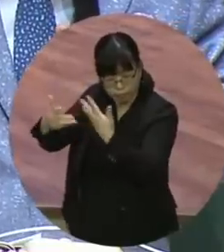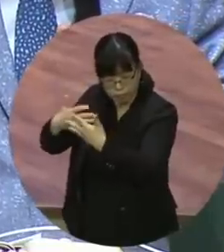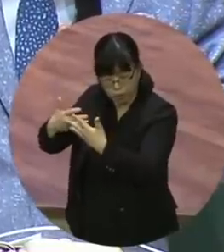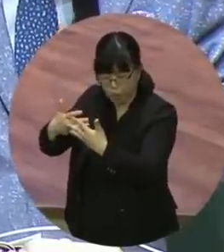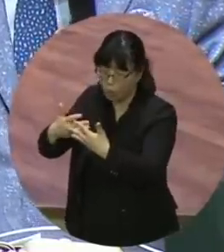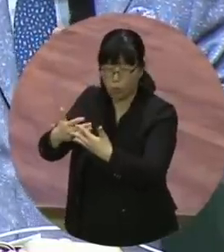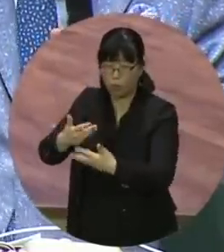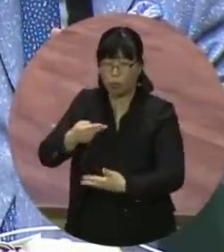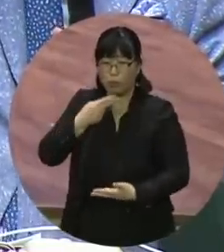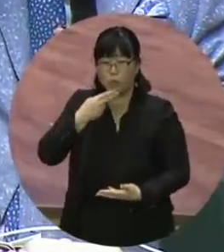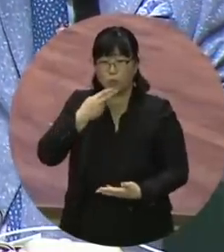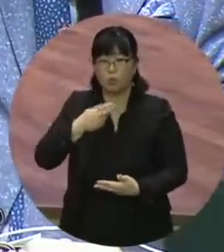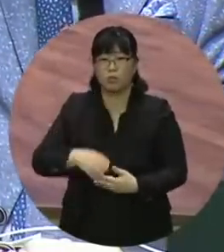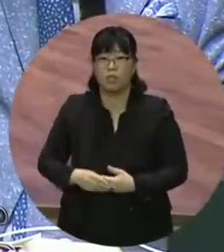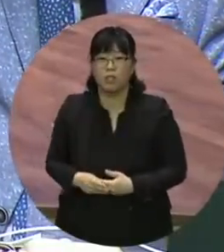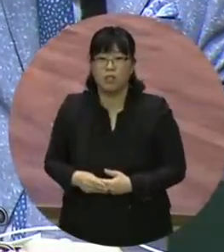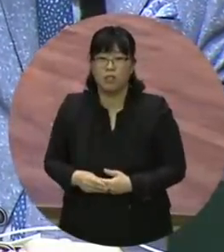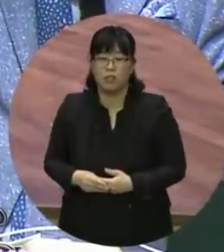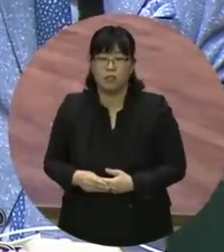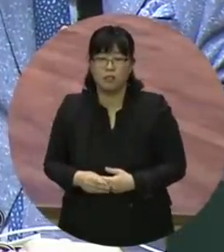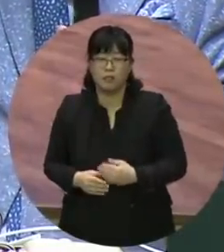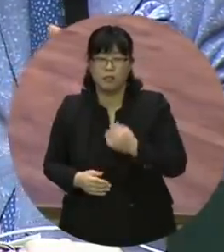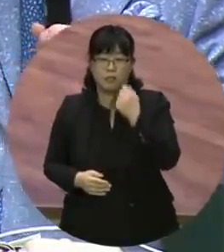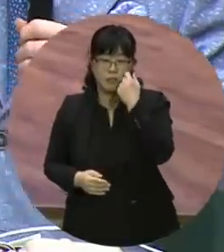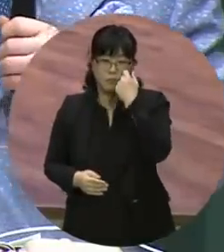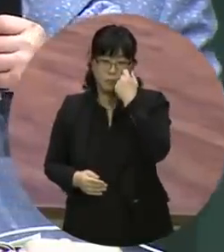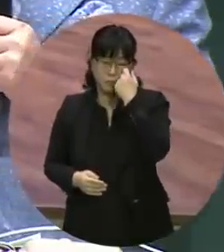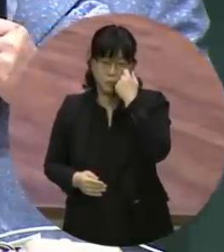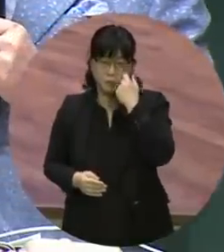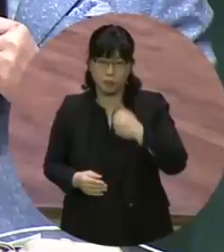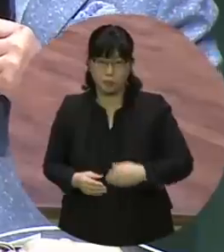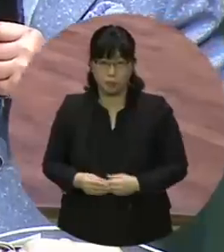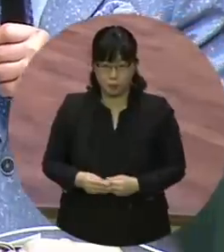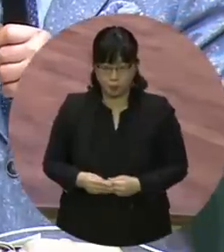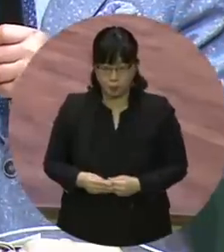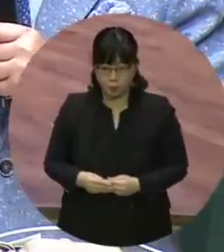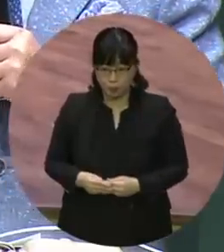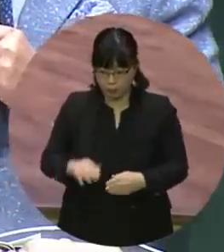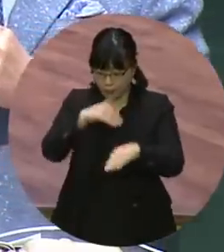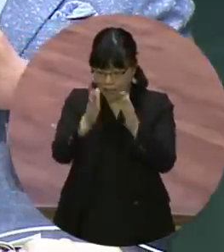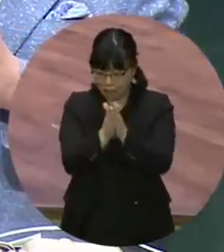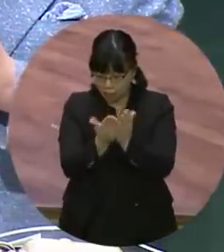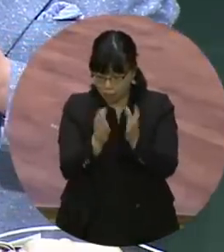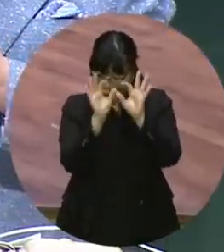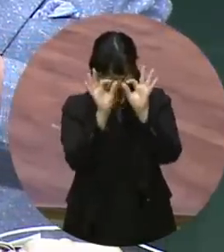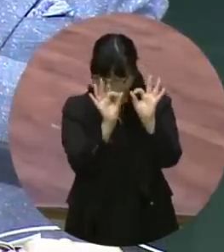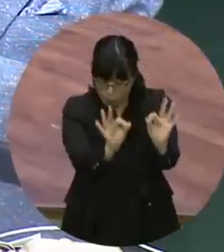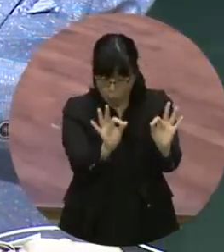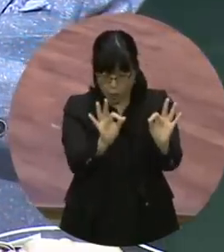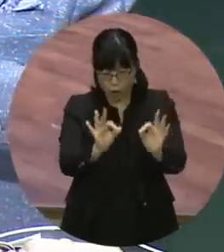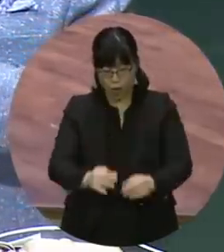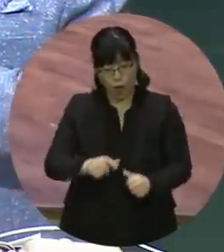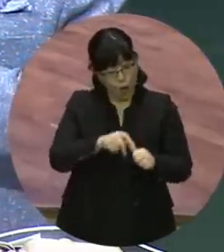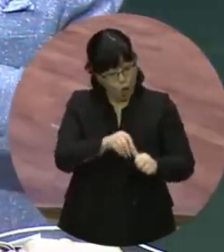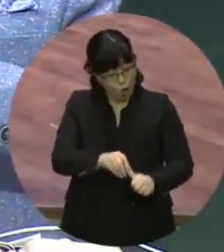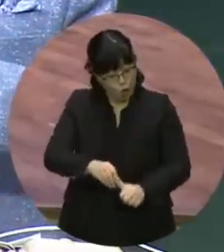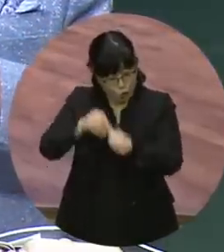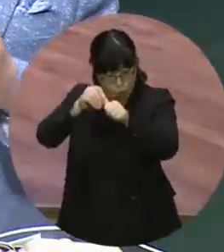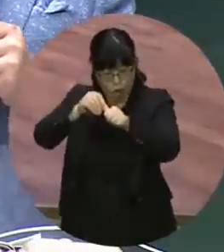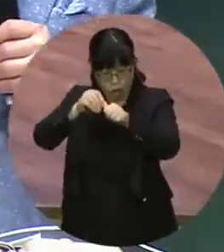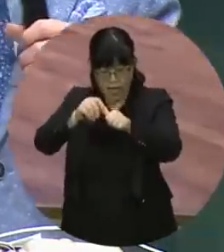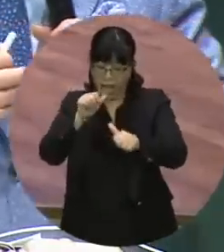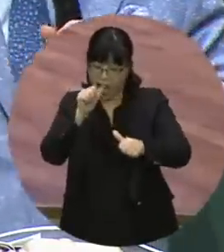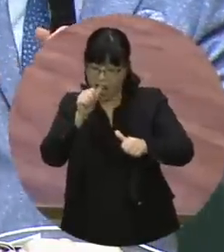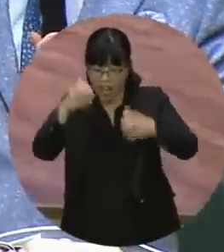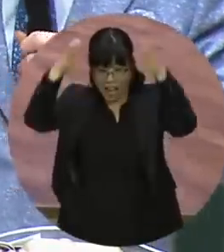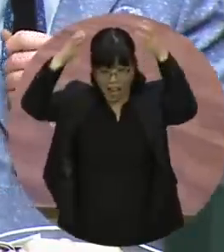안 돼 있어. 구원의 투구를 탁 쓰고 이게 뭐 말씀이거든요. 진리의 신발을 신고 진리 허리를 뜨고 복음의 신발 신고